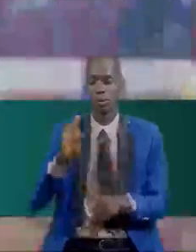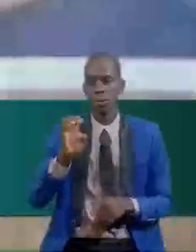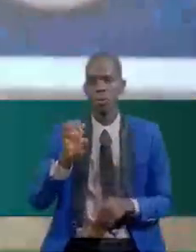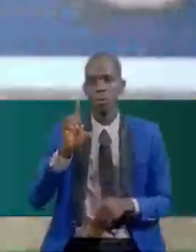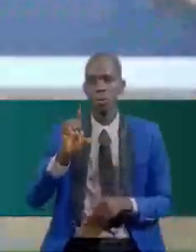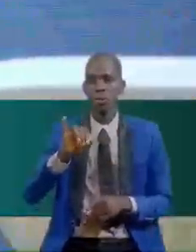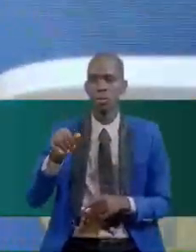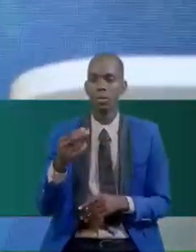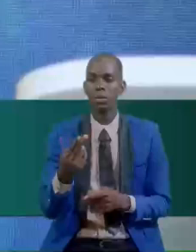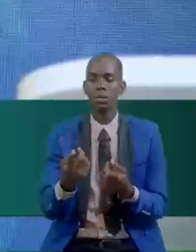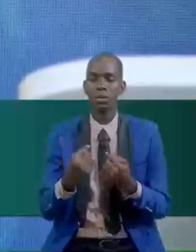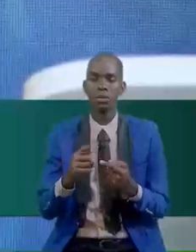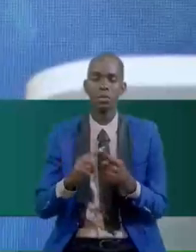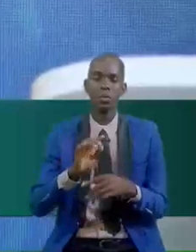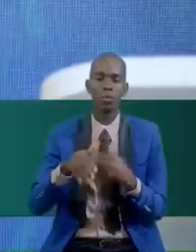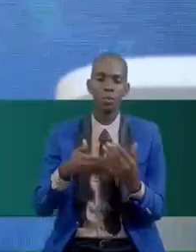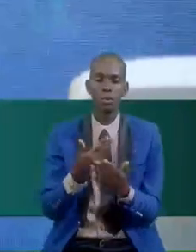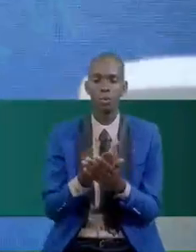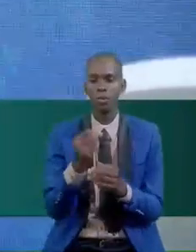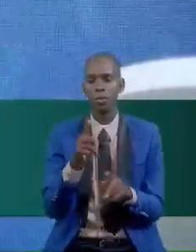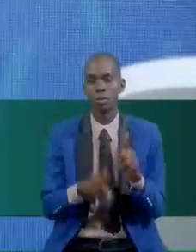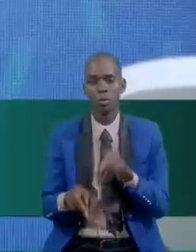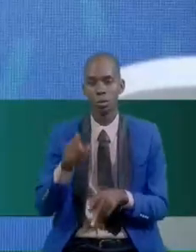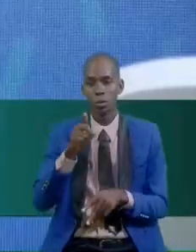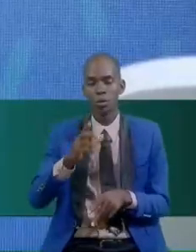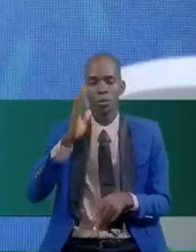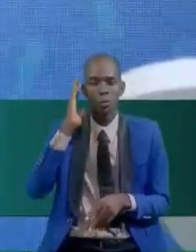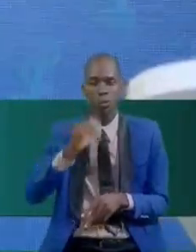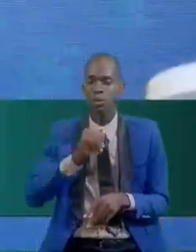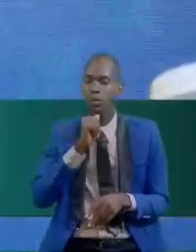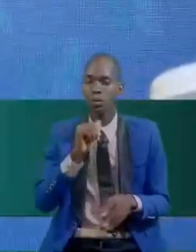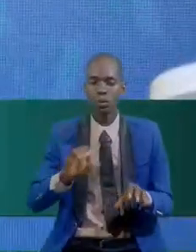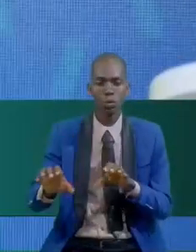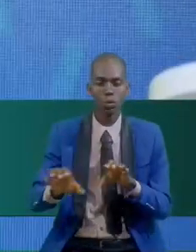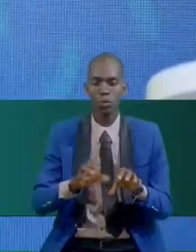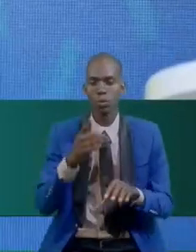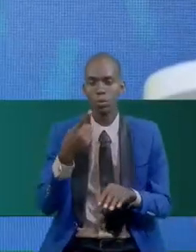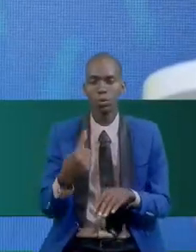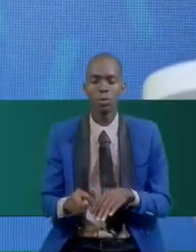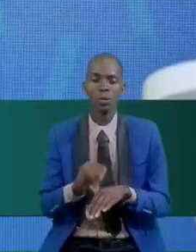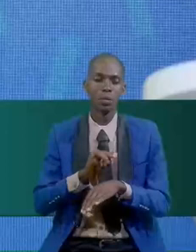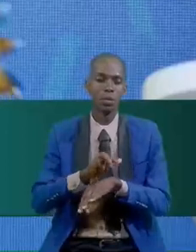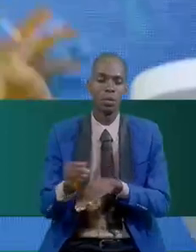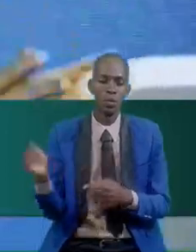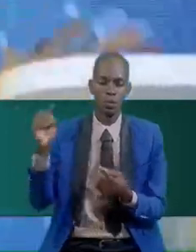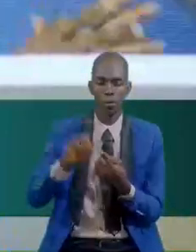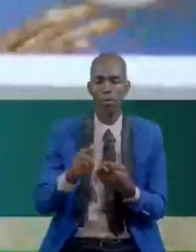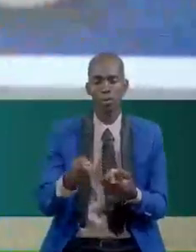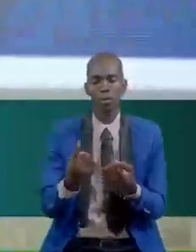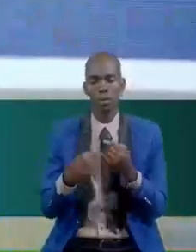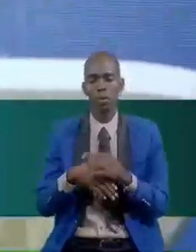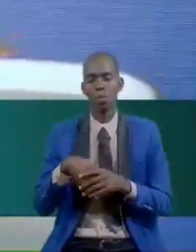21. Et alors Élie s'approcha de tout le peuple. Tu ne feras pas le ministère à moins que tu ne